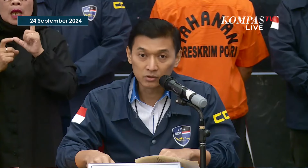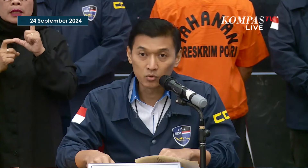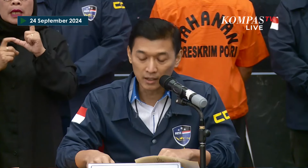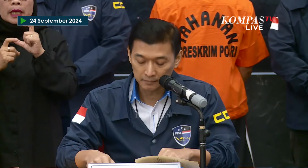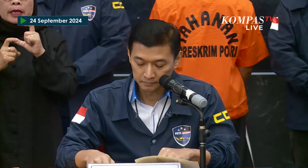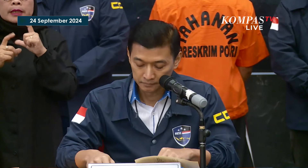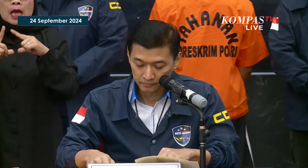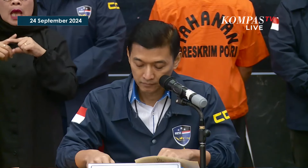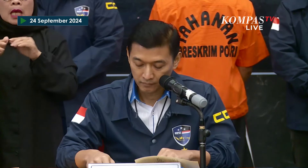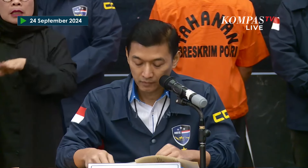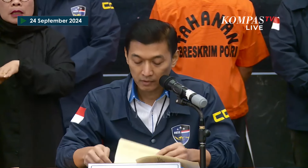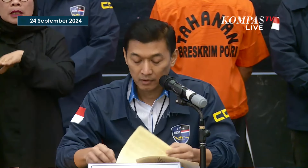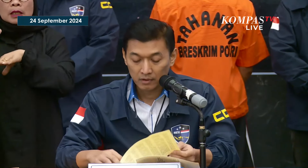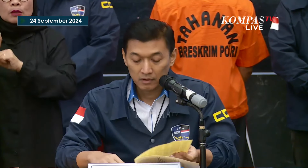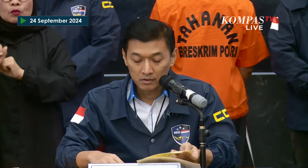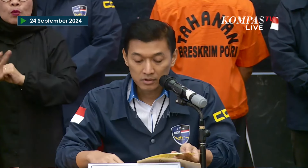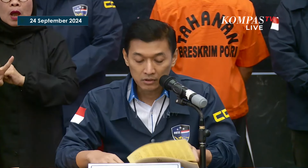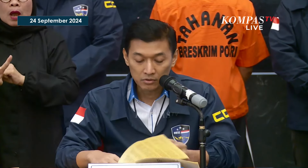https://pastebin.com/b1sxfkz2.